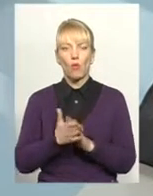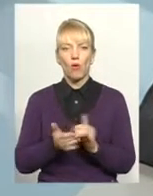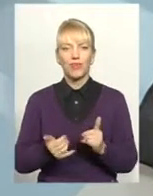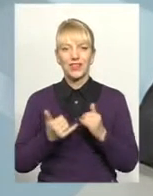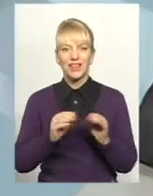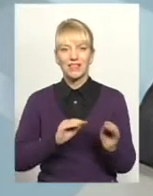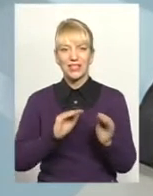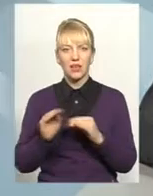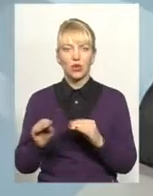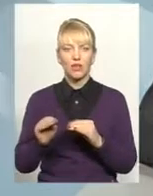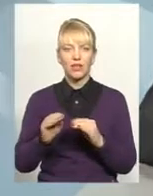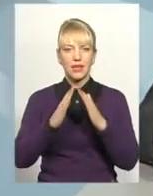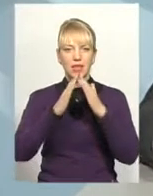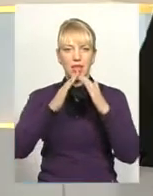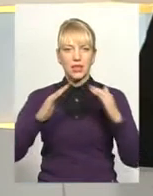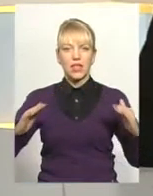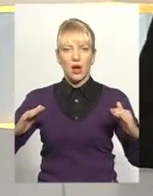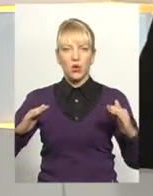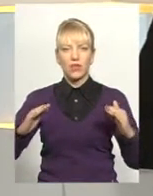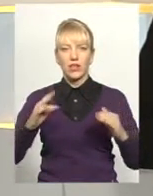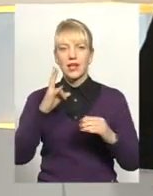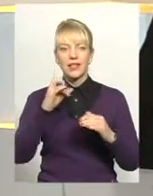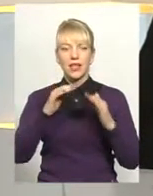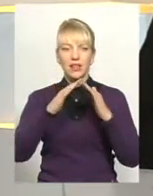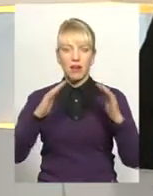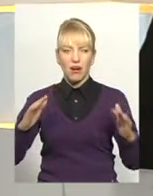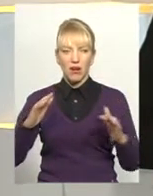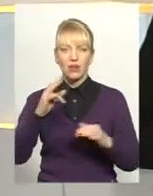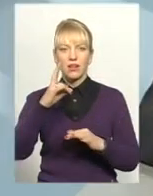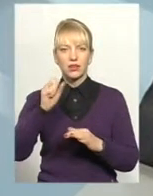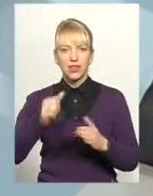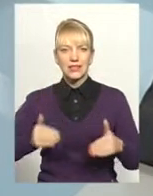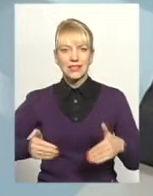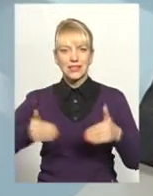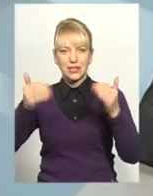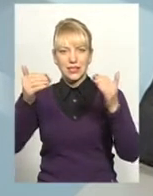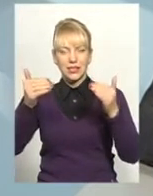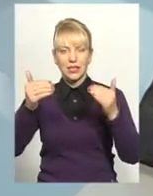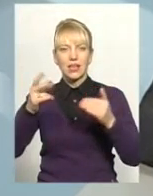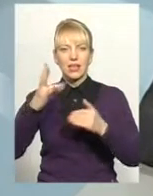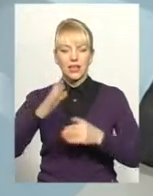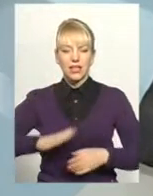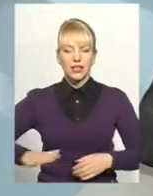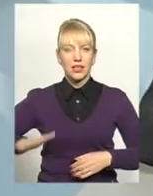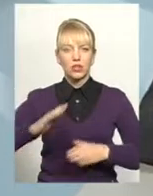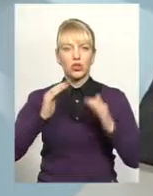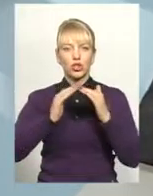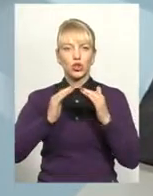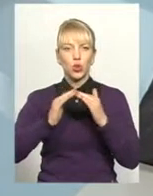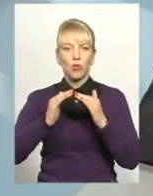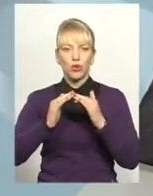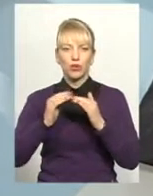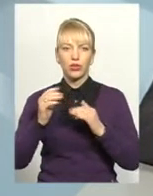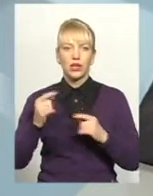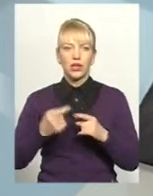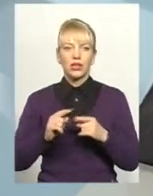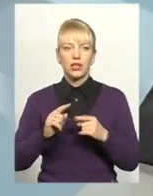дахових, на дахах, на стінах, на коротше, на територіях домогосподарств сонячних і